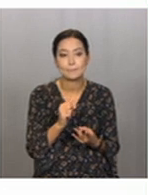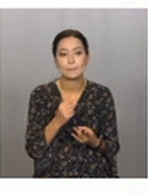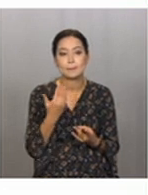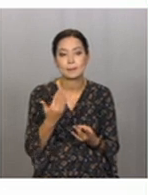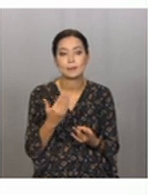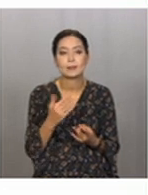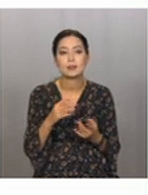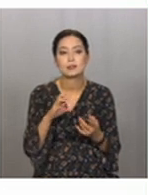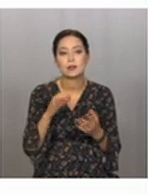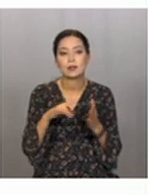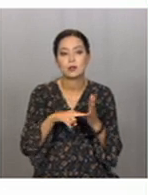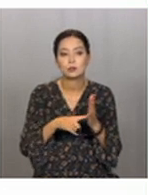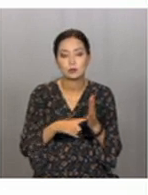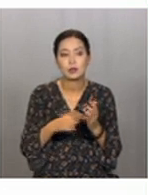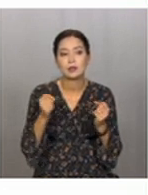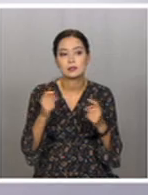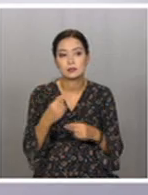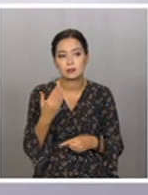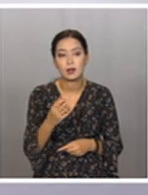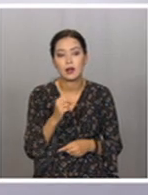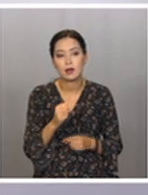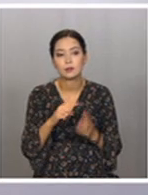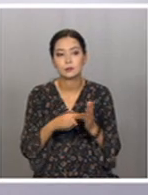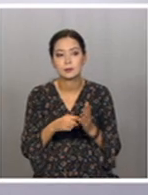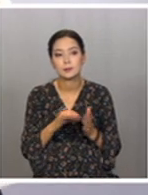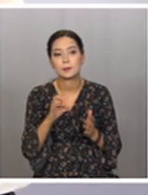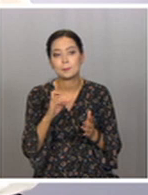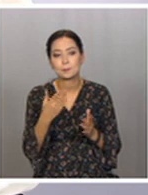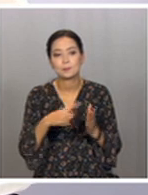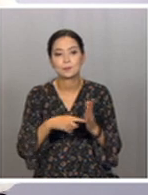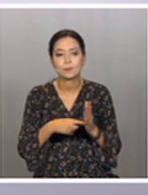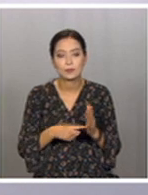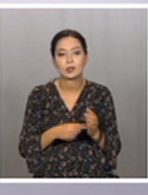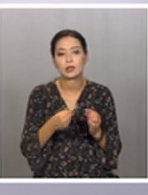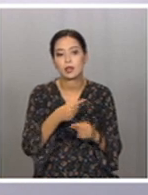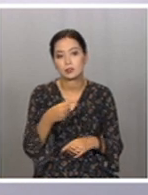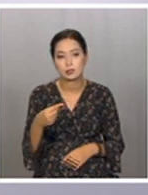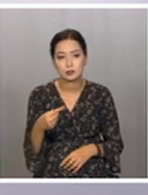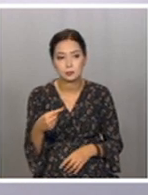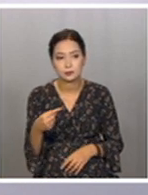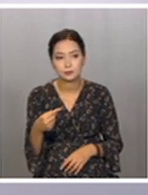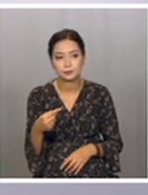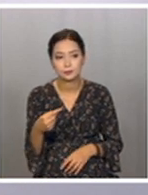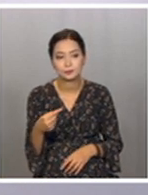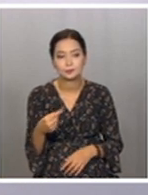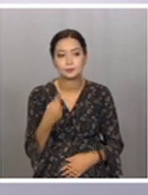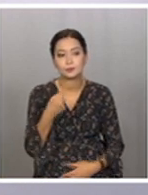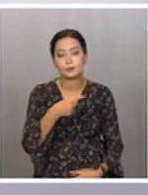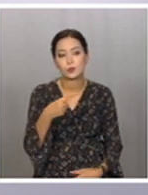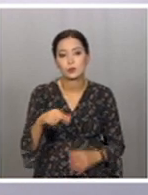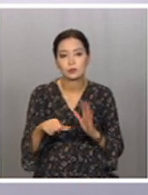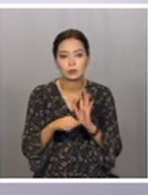нүктелер арқылы, онда сәйкесінше А нүктесінен Б нүктесінің координаттарын азайтамыз. Сонда 1 минус